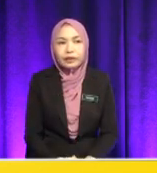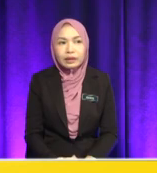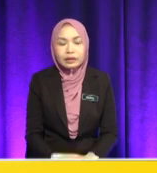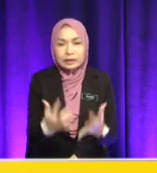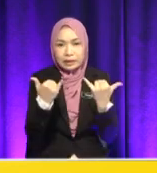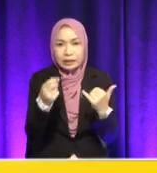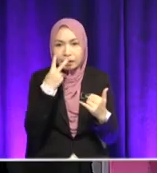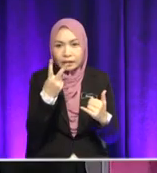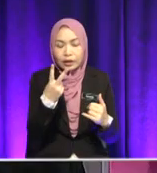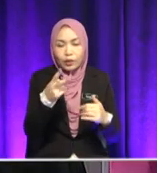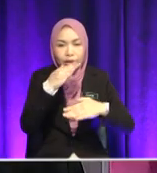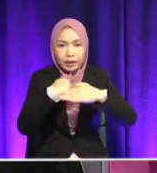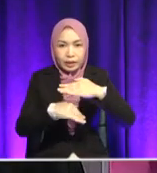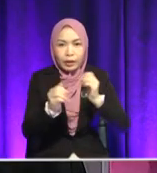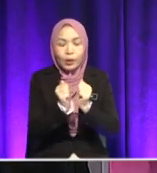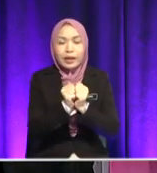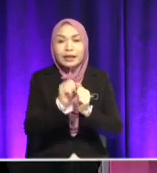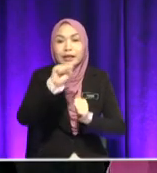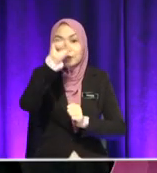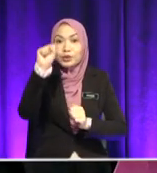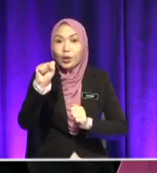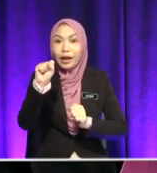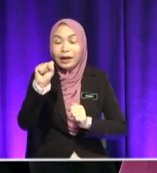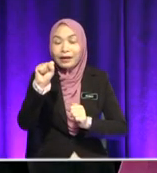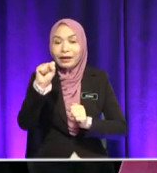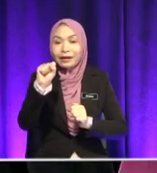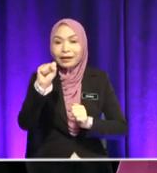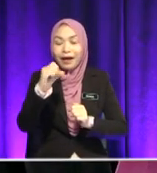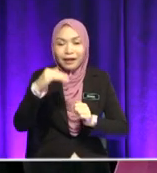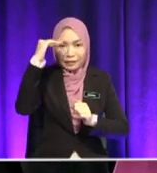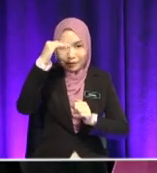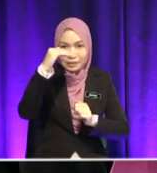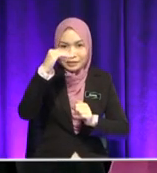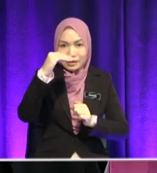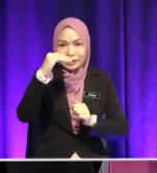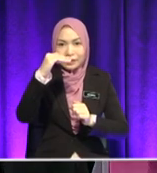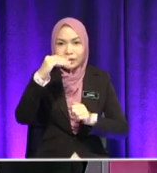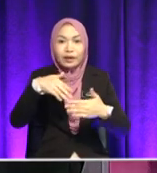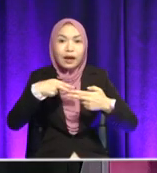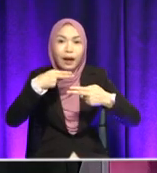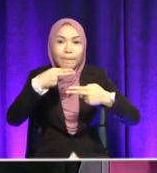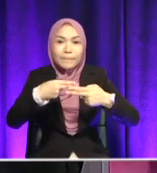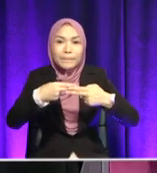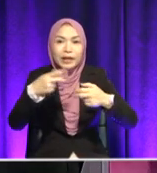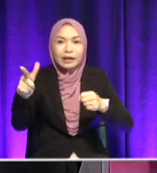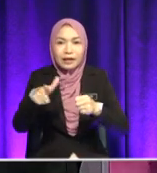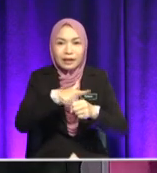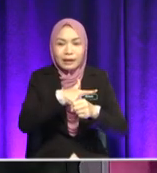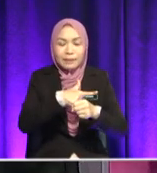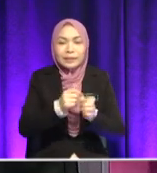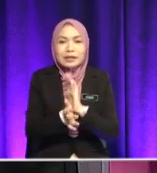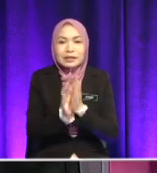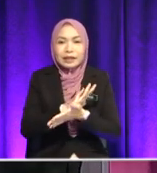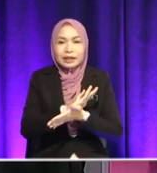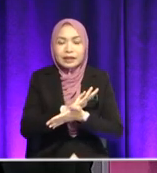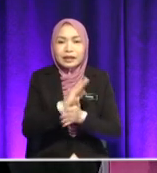yang di bawah dengan di atas sudah hampir semua dan hampir lengkap jadi maka kedudukan m itu berada pada kedudukan